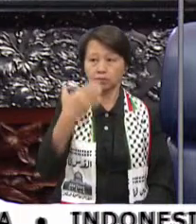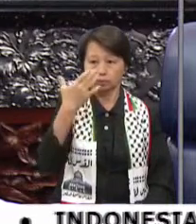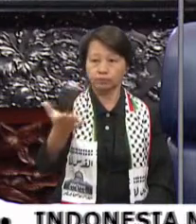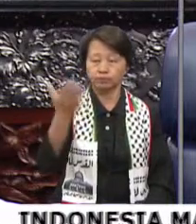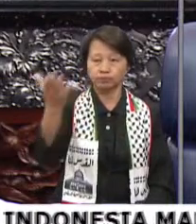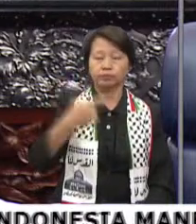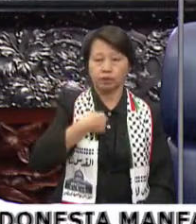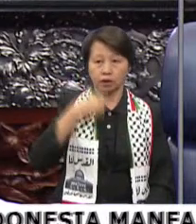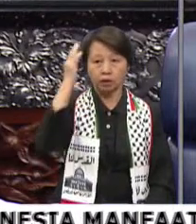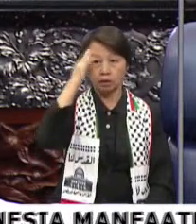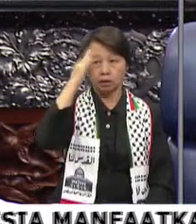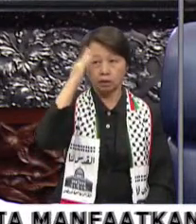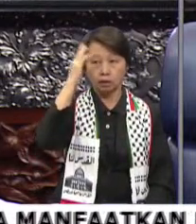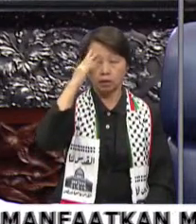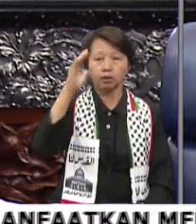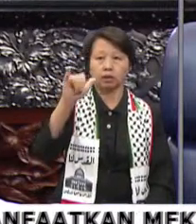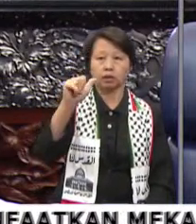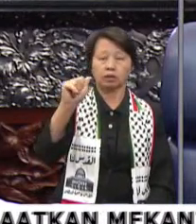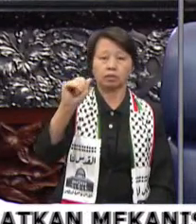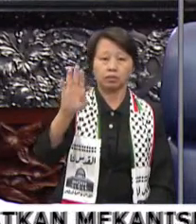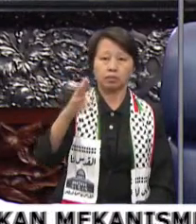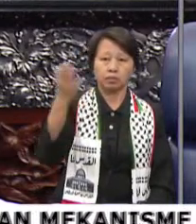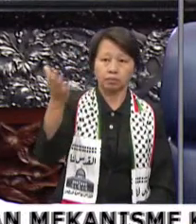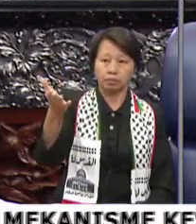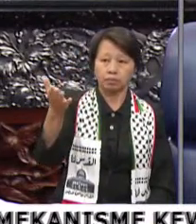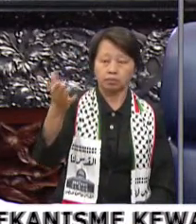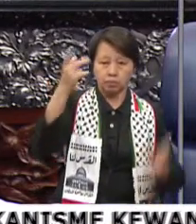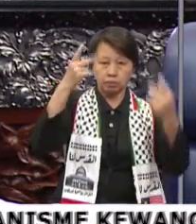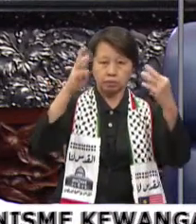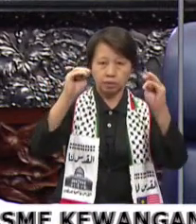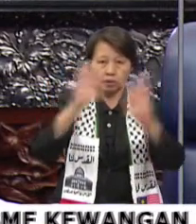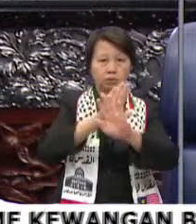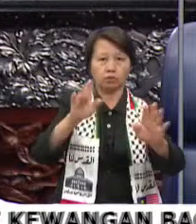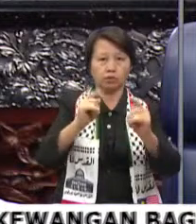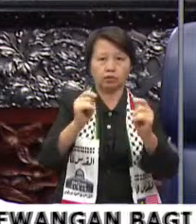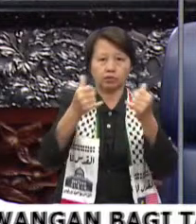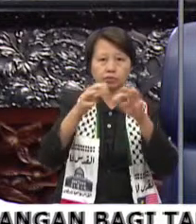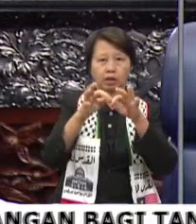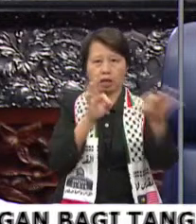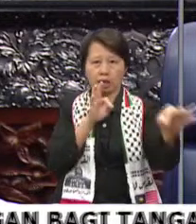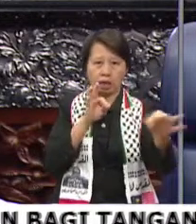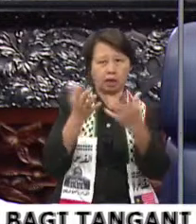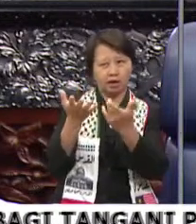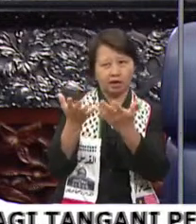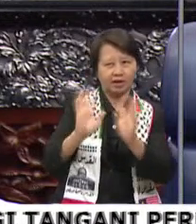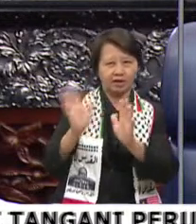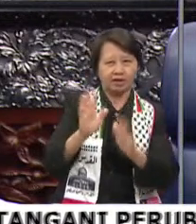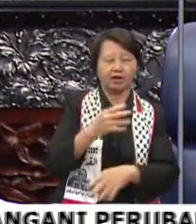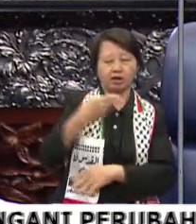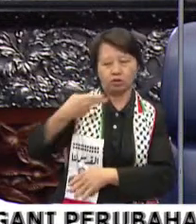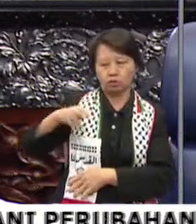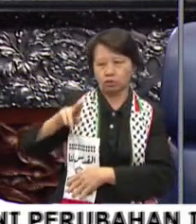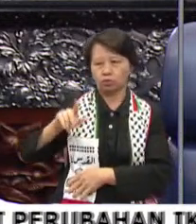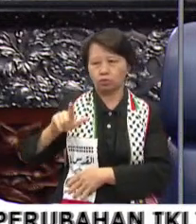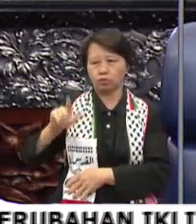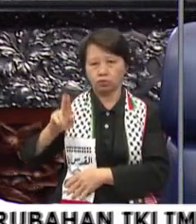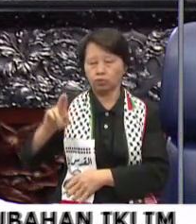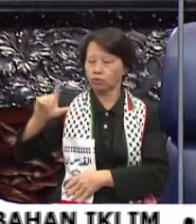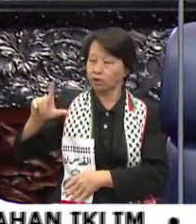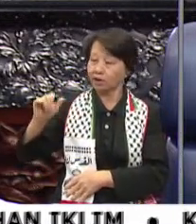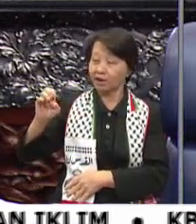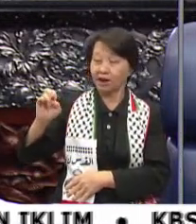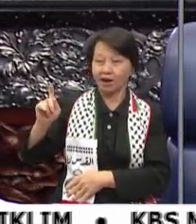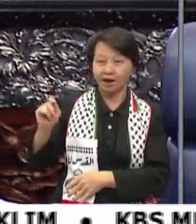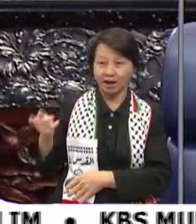kasih saya tahu yang amat berhormat Perdana Menteri bukan cepat koyak macam hulu langat